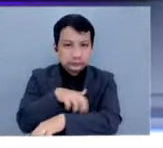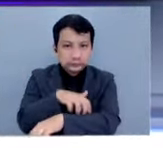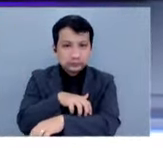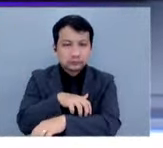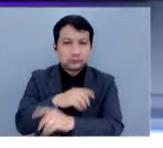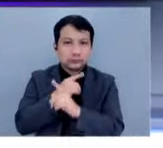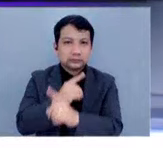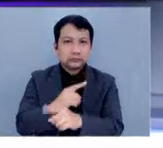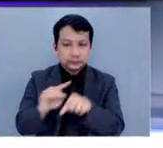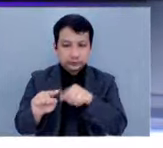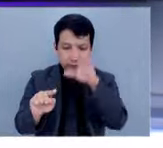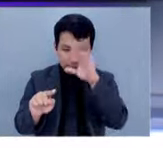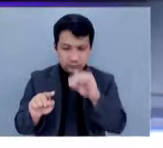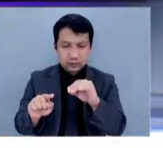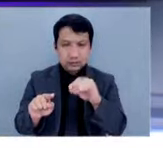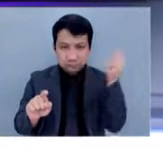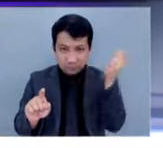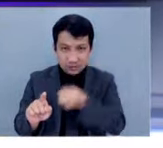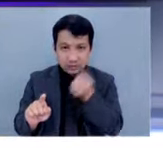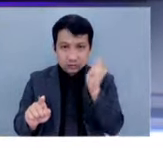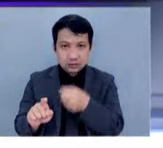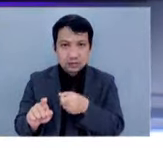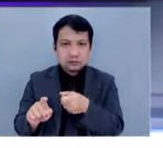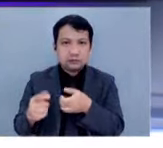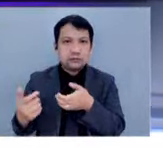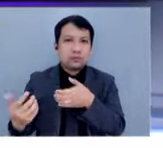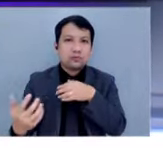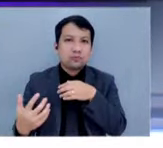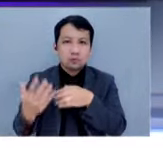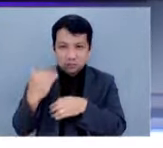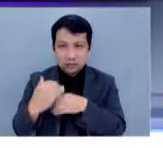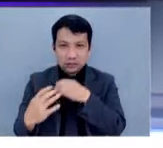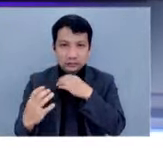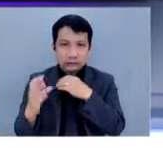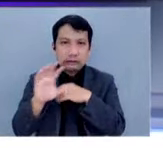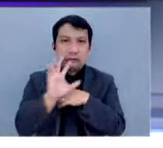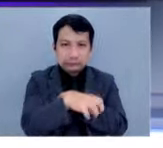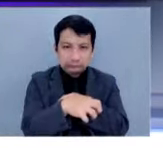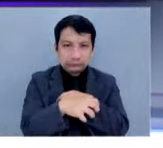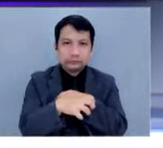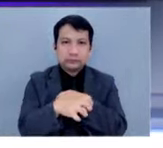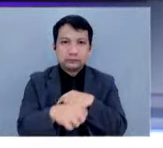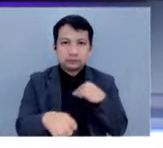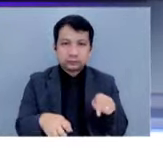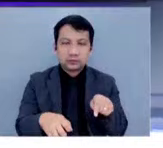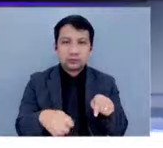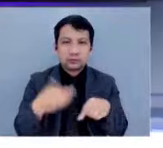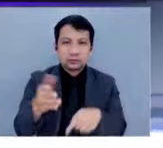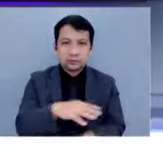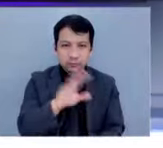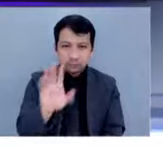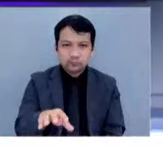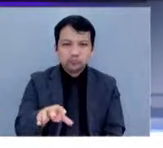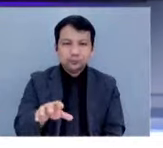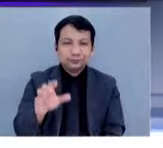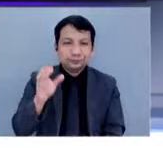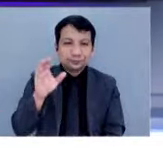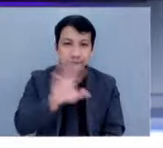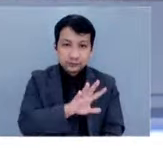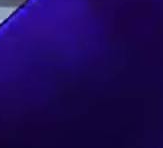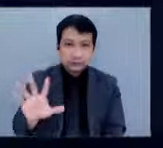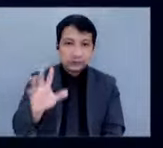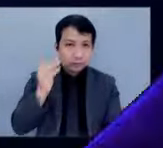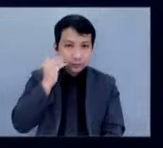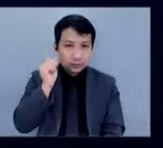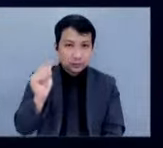ng lalaking namalo, muntik na raw kasi siyang kalbutin ng kuting. Nasa frontline ng balitang yan si Dave Abuel.